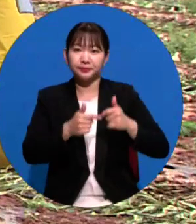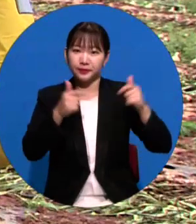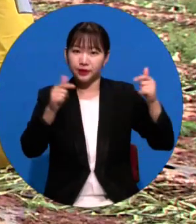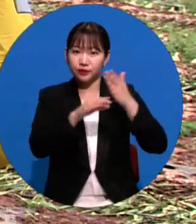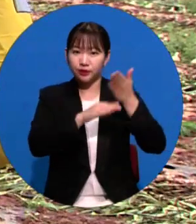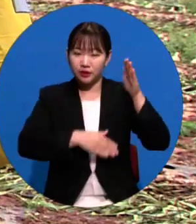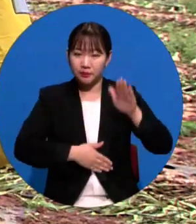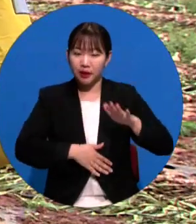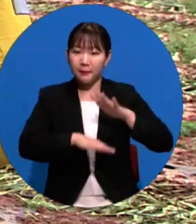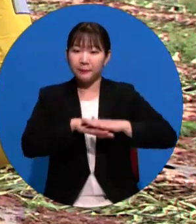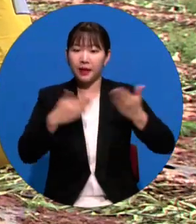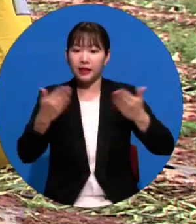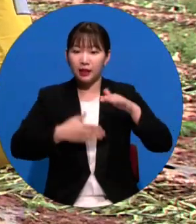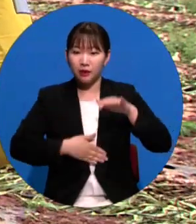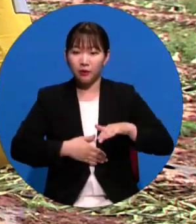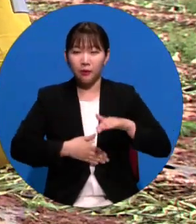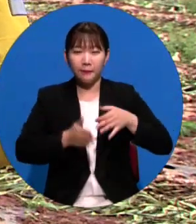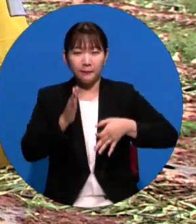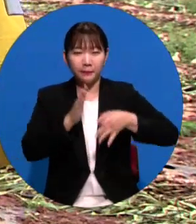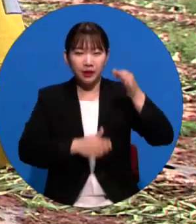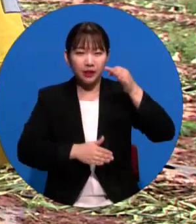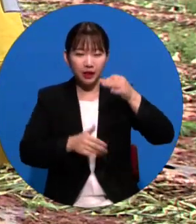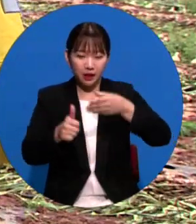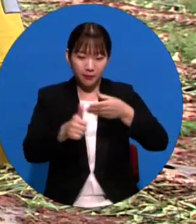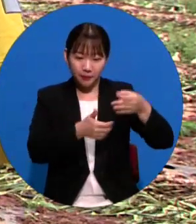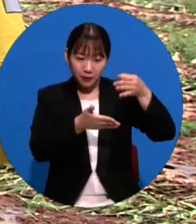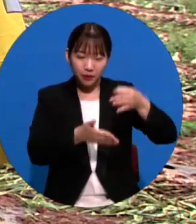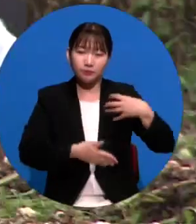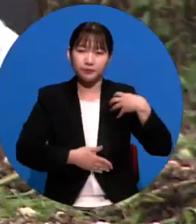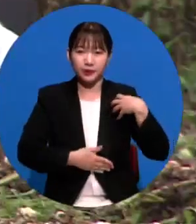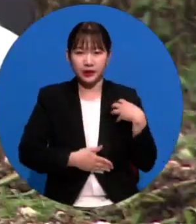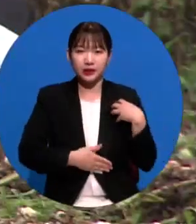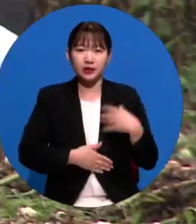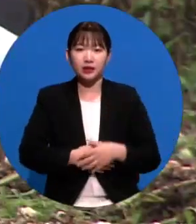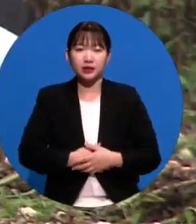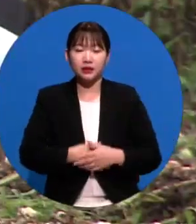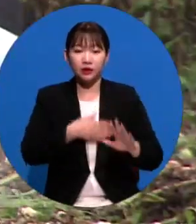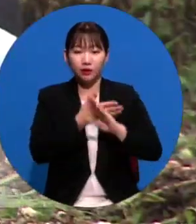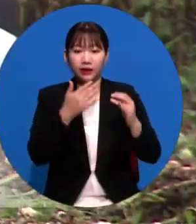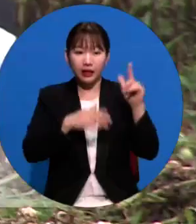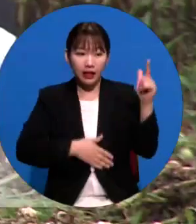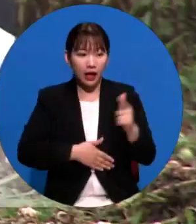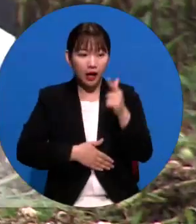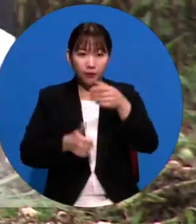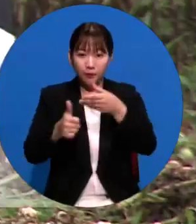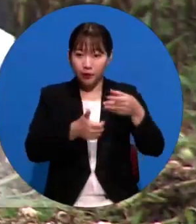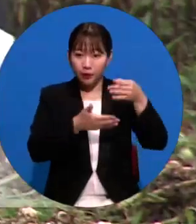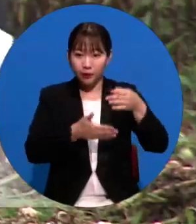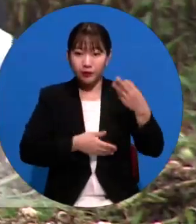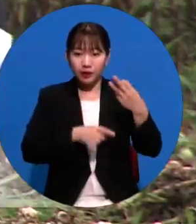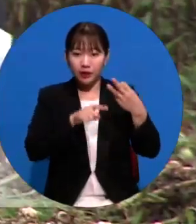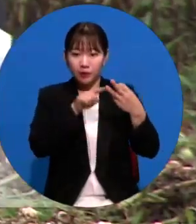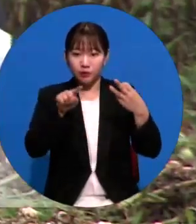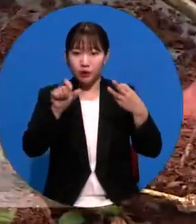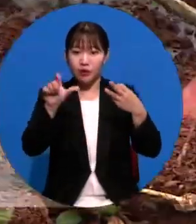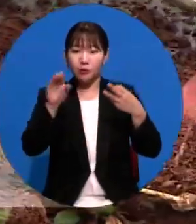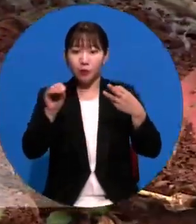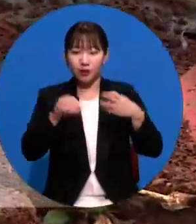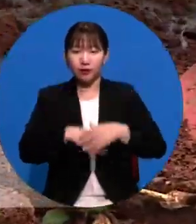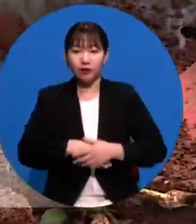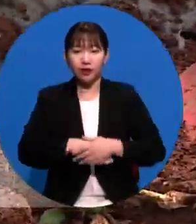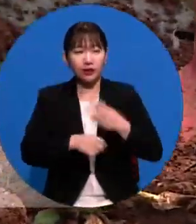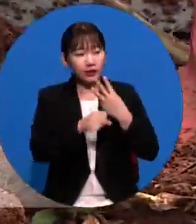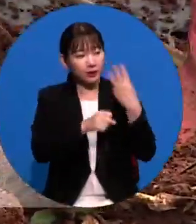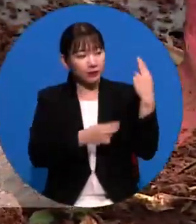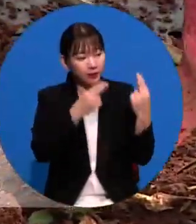있지만 농업 현장은 높은 인건비가 부담이 되고 있습니다. 외국인들의 하루 인건비는 13에서 15만 원으로